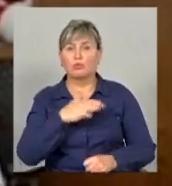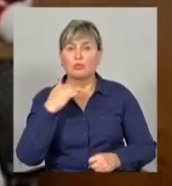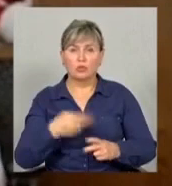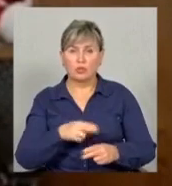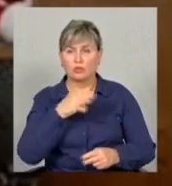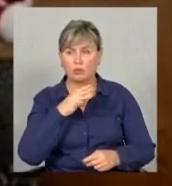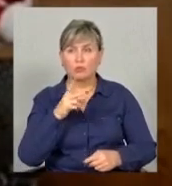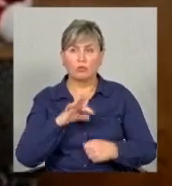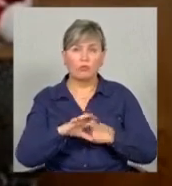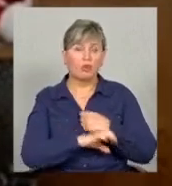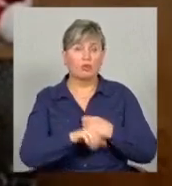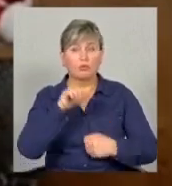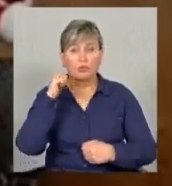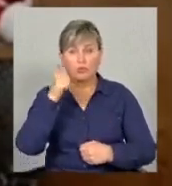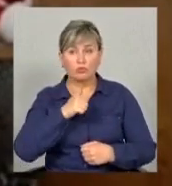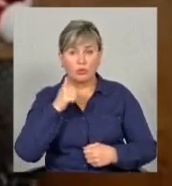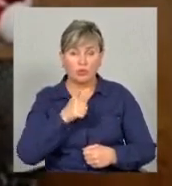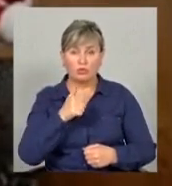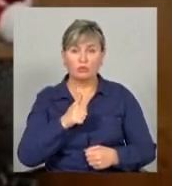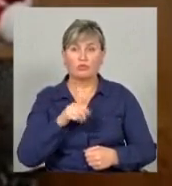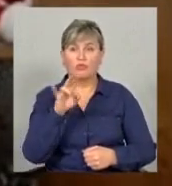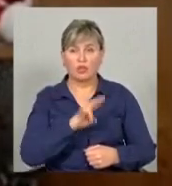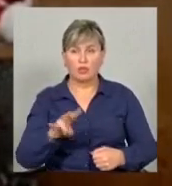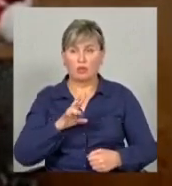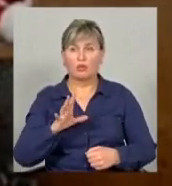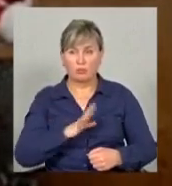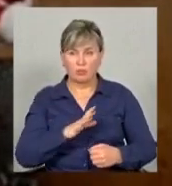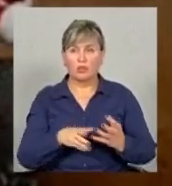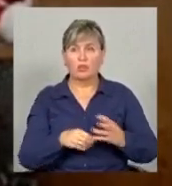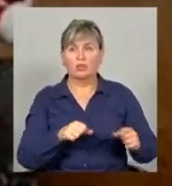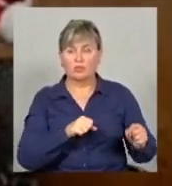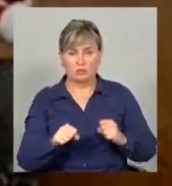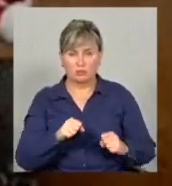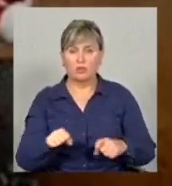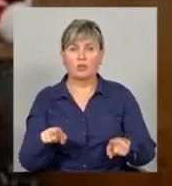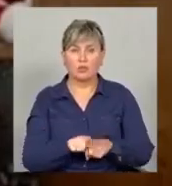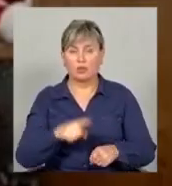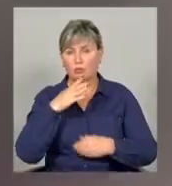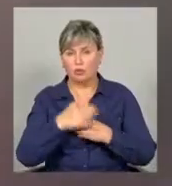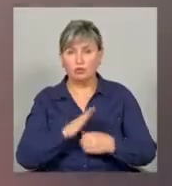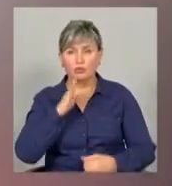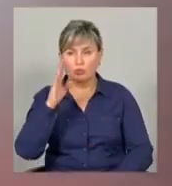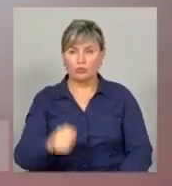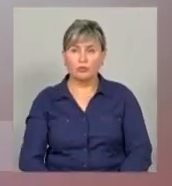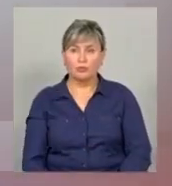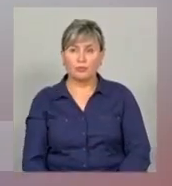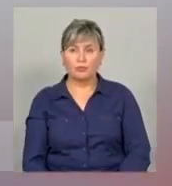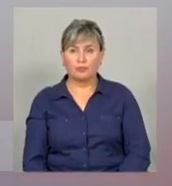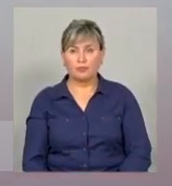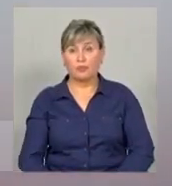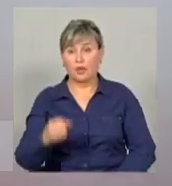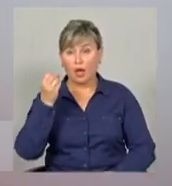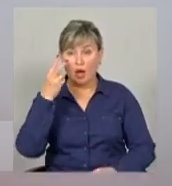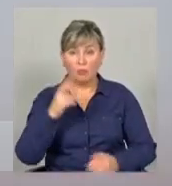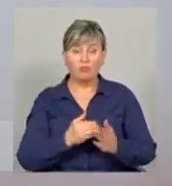время. Но в конце прошлого года, если не ошибаюсь, в ноябре, было небольшое землетрясение, также ближе к утру. К обеду подземные толчки выше